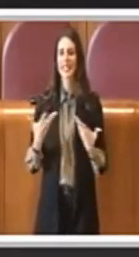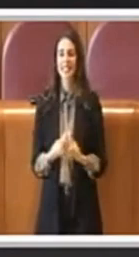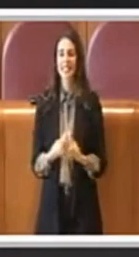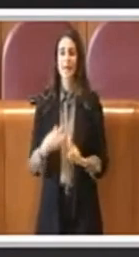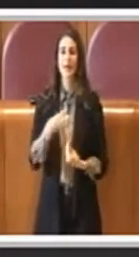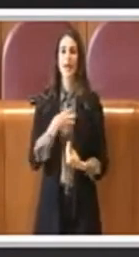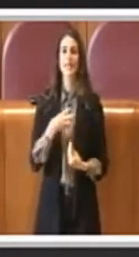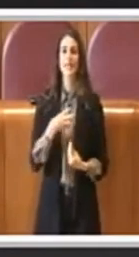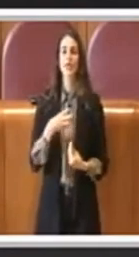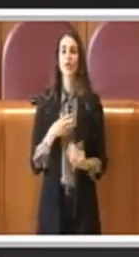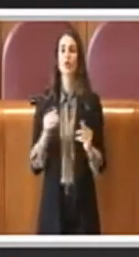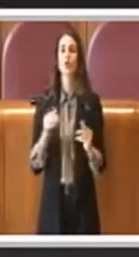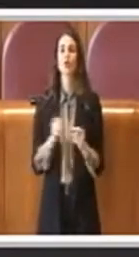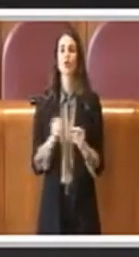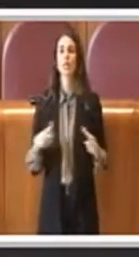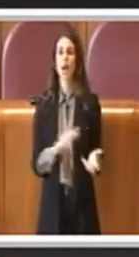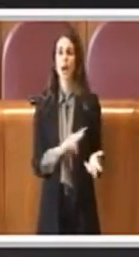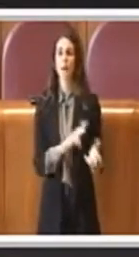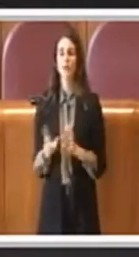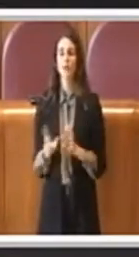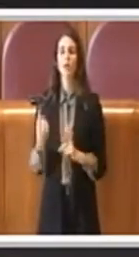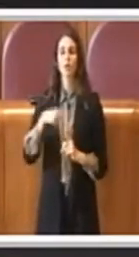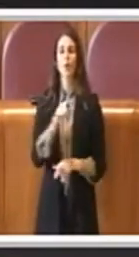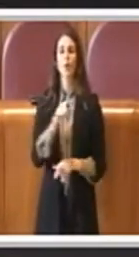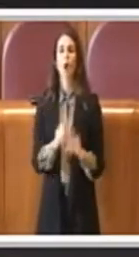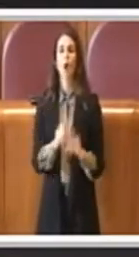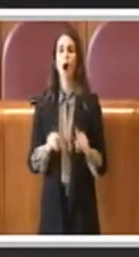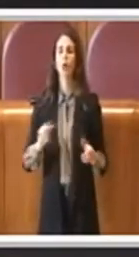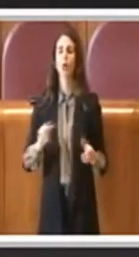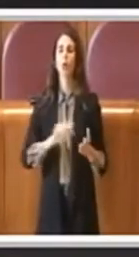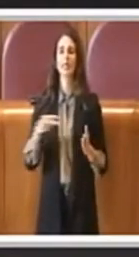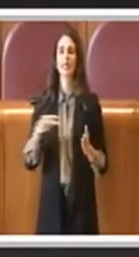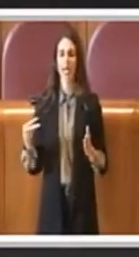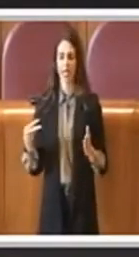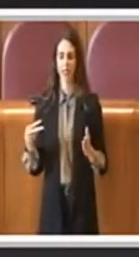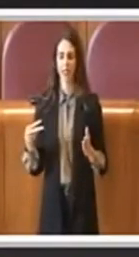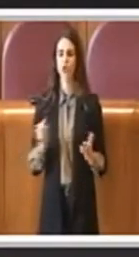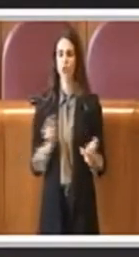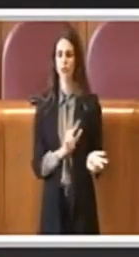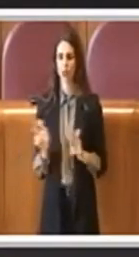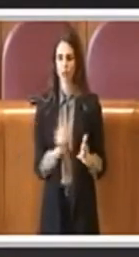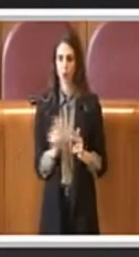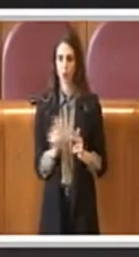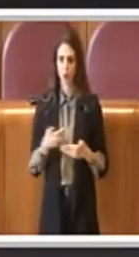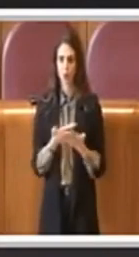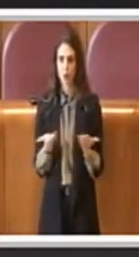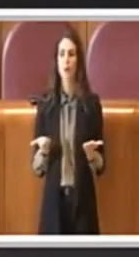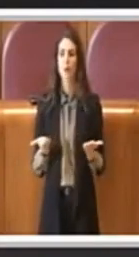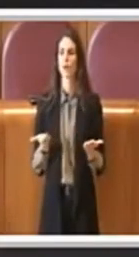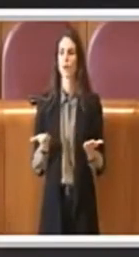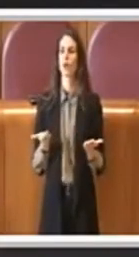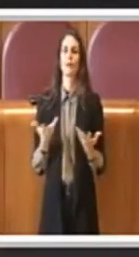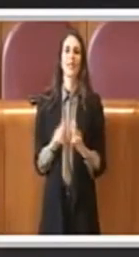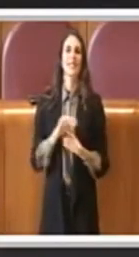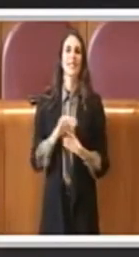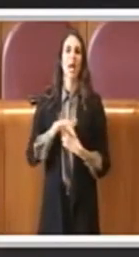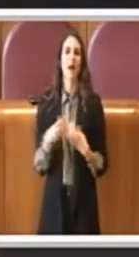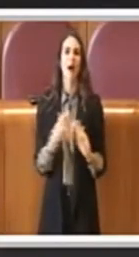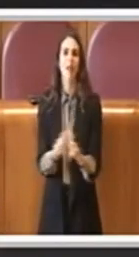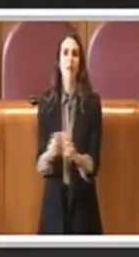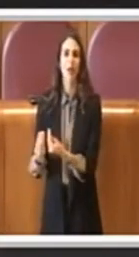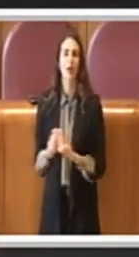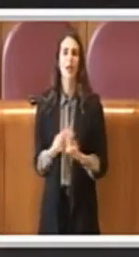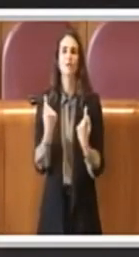in movimento, i tecnici di Roma Servizio Mobilità e gli altri colleghi, e è un atto di indirizzo